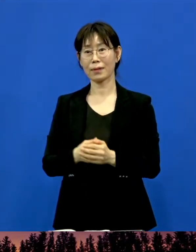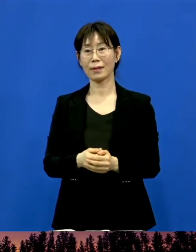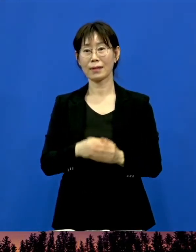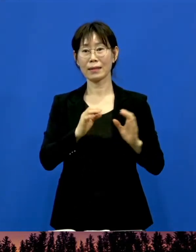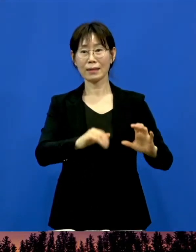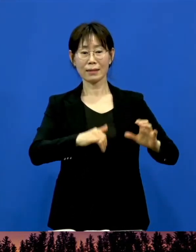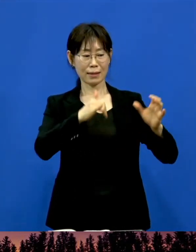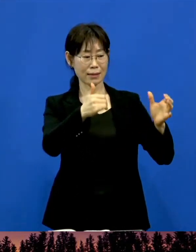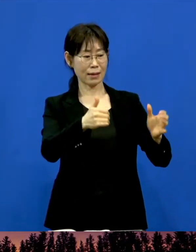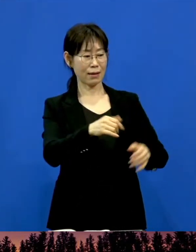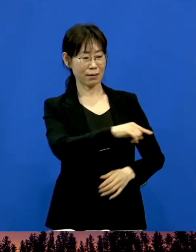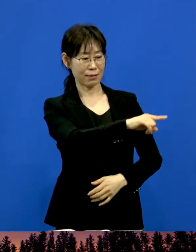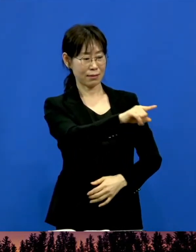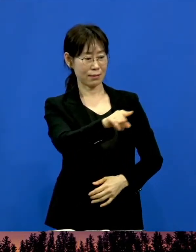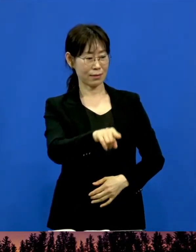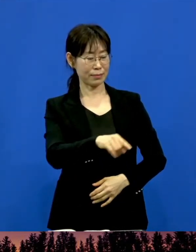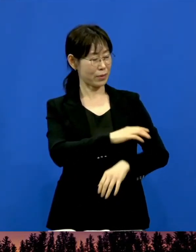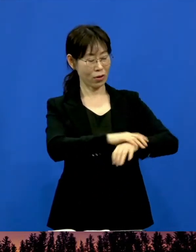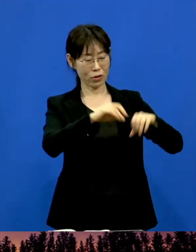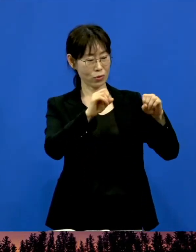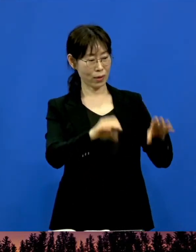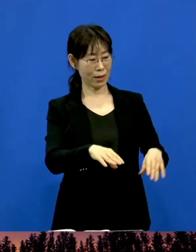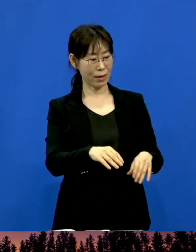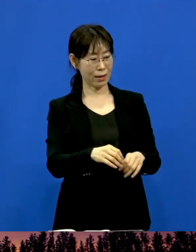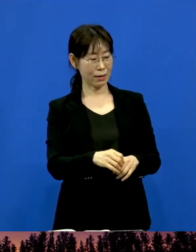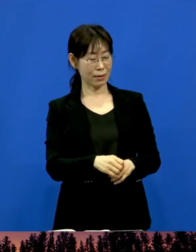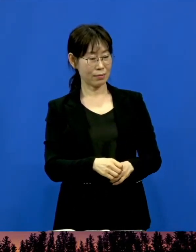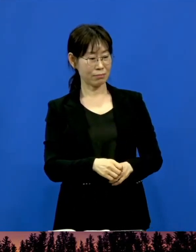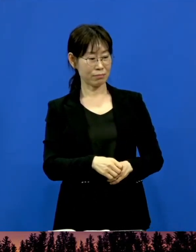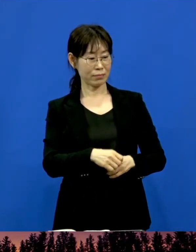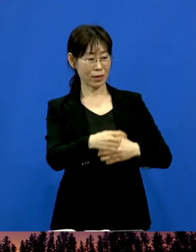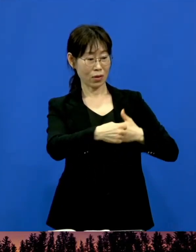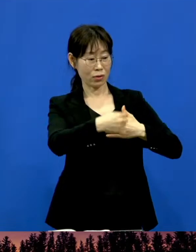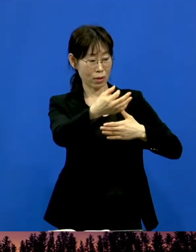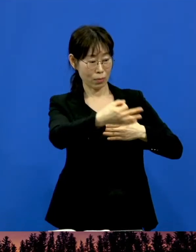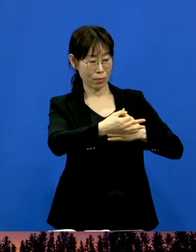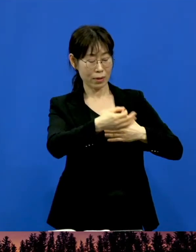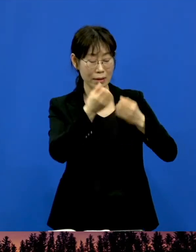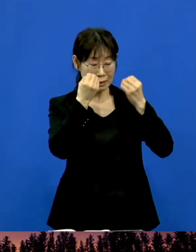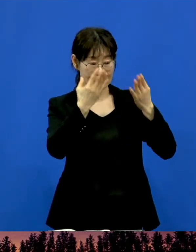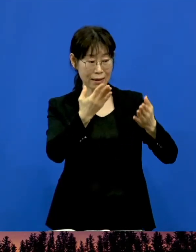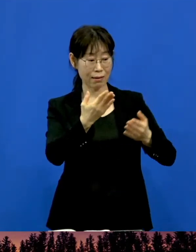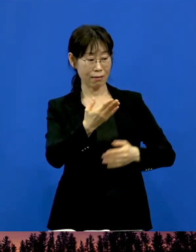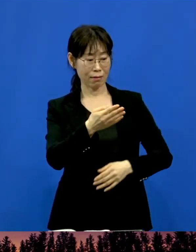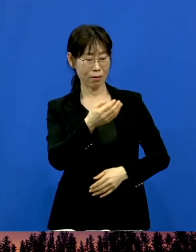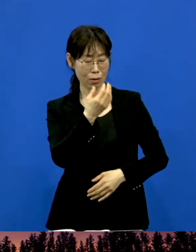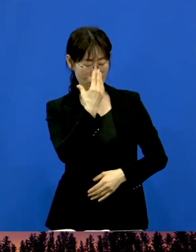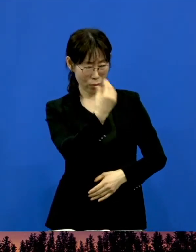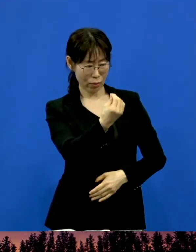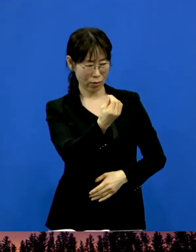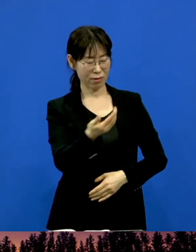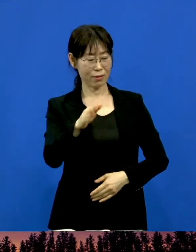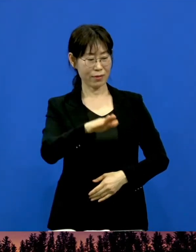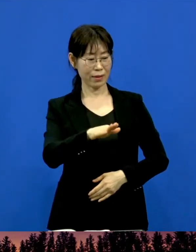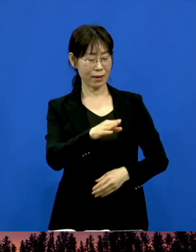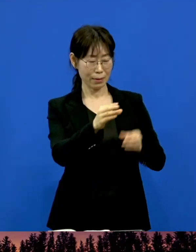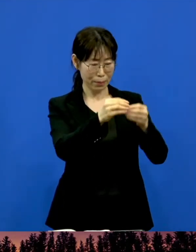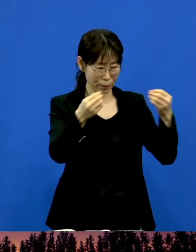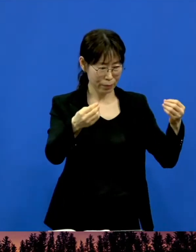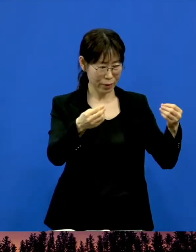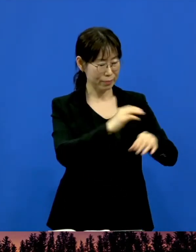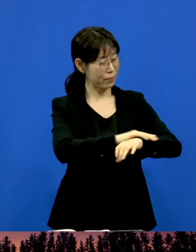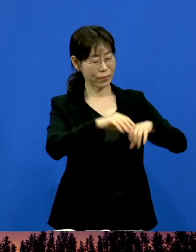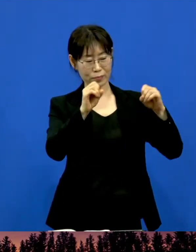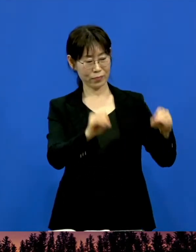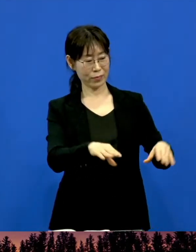세상의 모든 것들은 그림자에 불과해요. 새 것처럼 보이지만 새 것이 아니라는 거예요. 실상처럼 보이지만 실상이 아니라는 거예요.